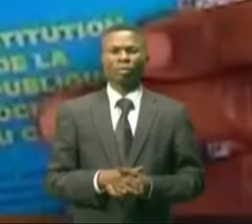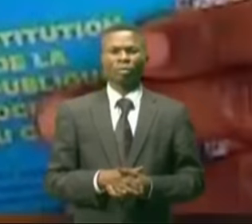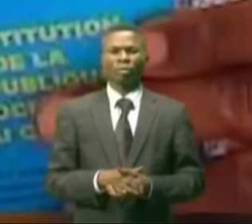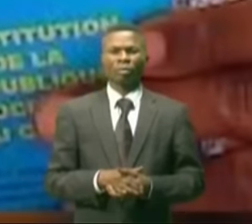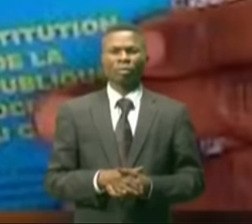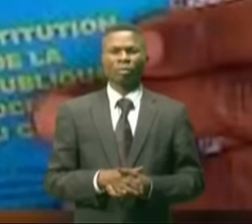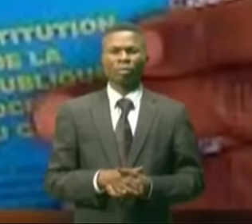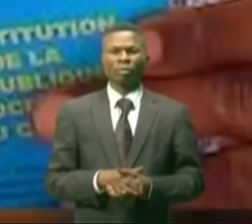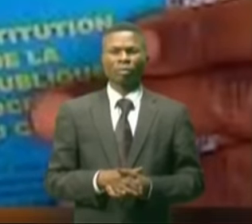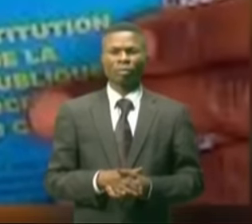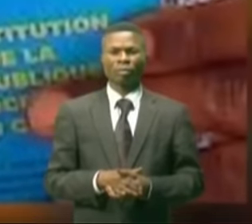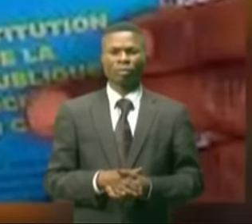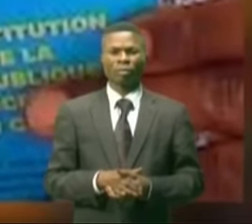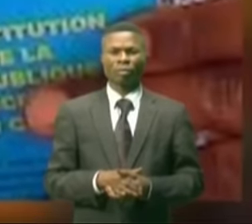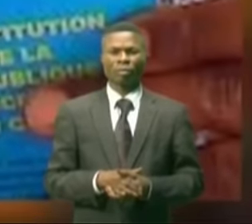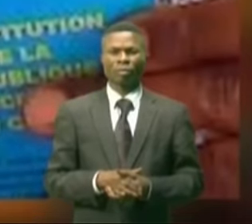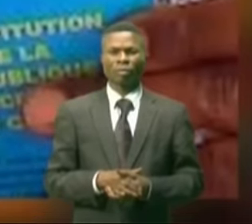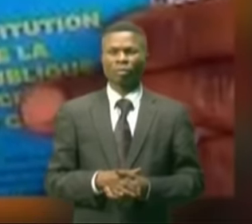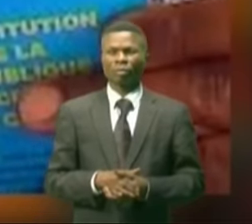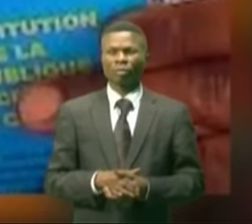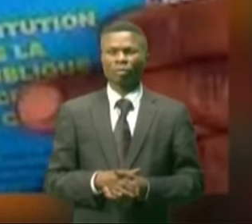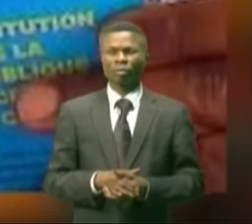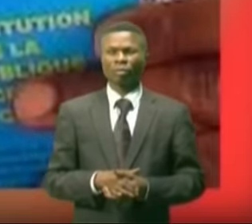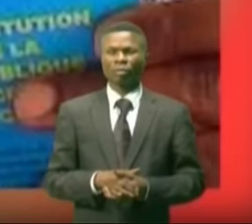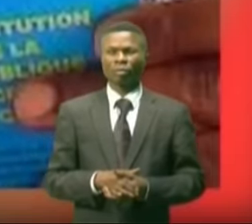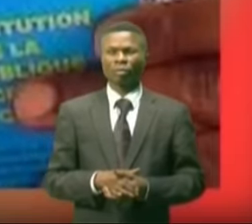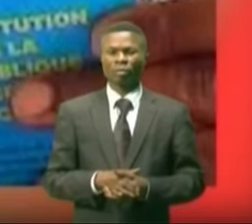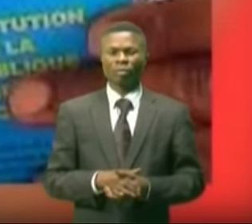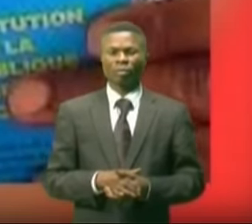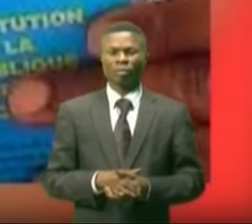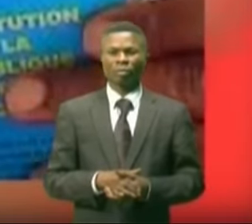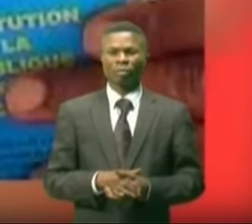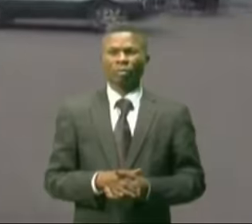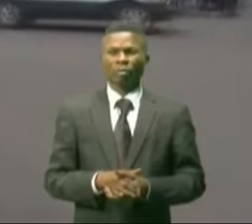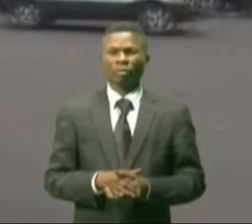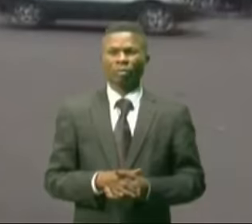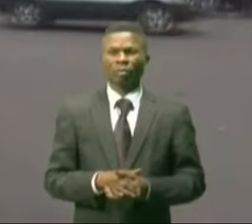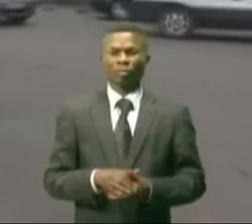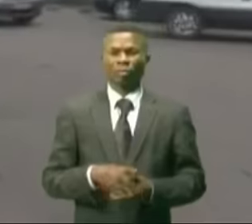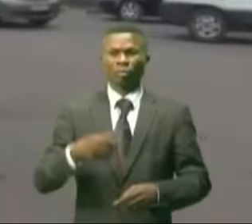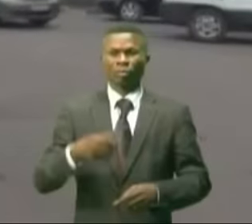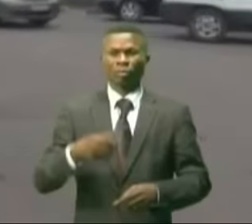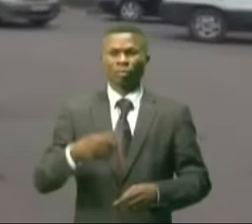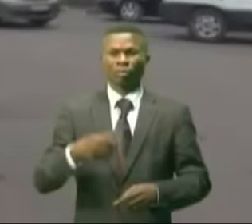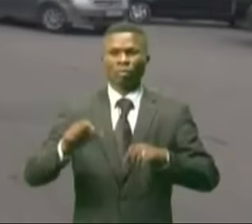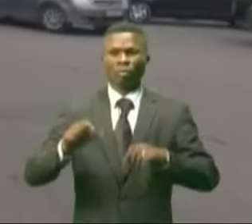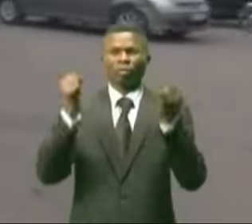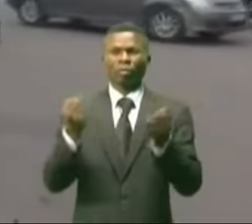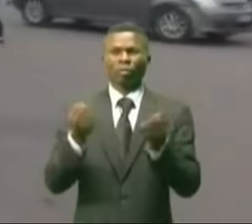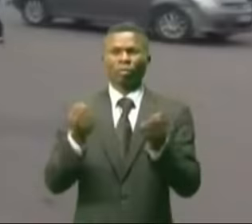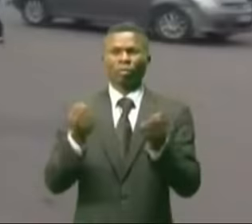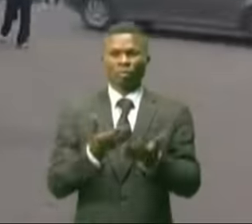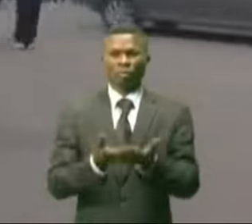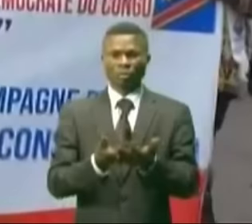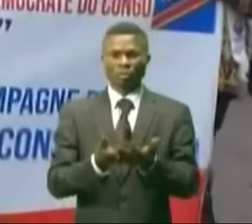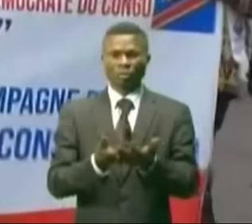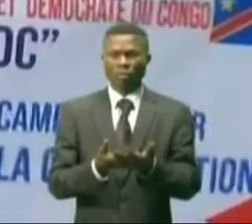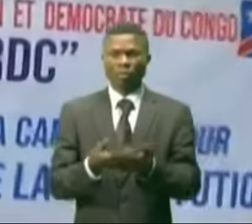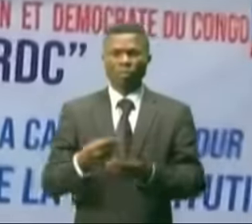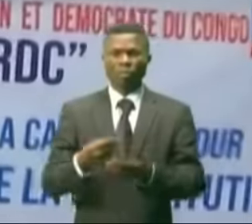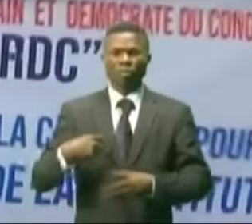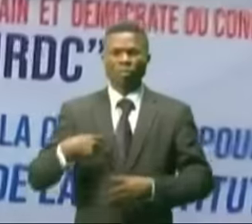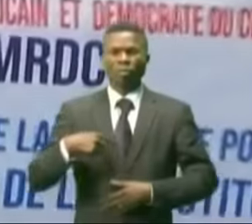Parler de la Constitution et ses dispositions, c'est lancer un débat des sociétés pour mettre en exergue des arguments